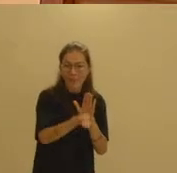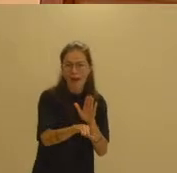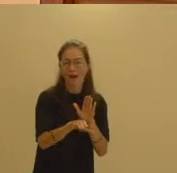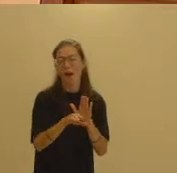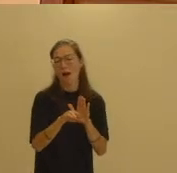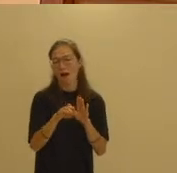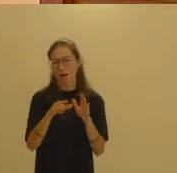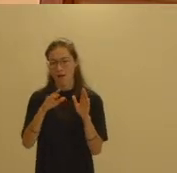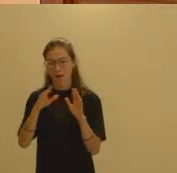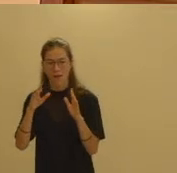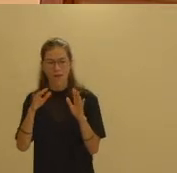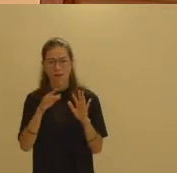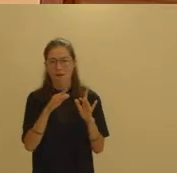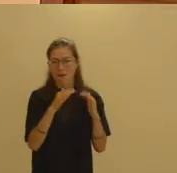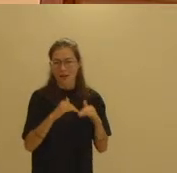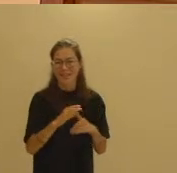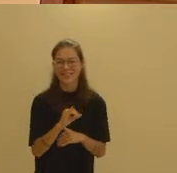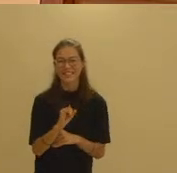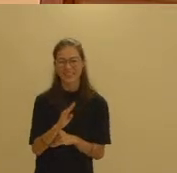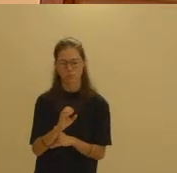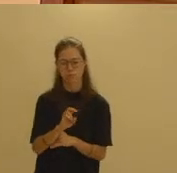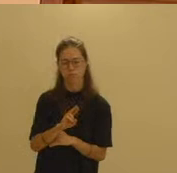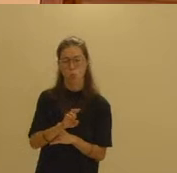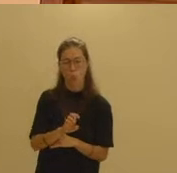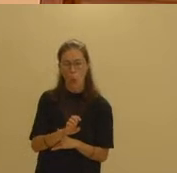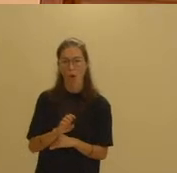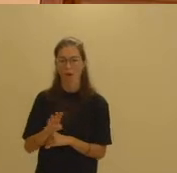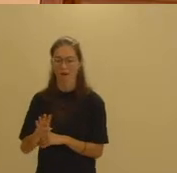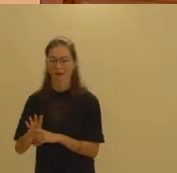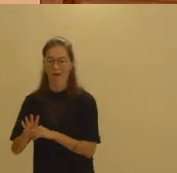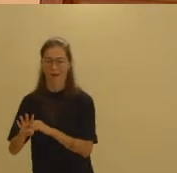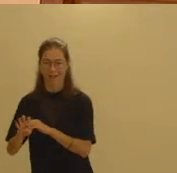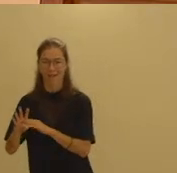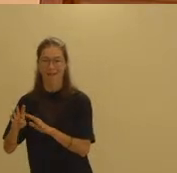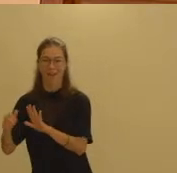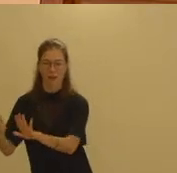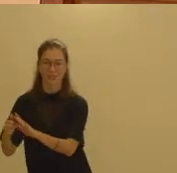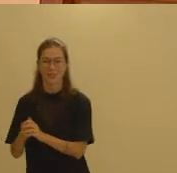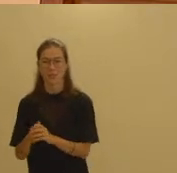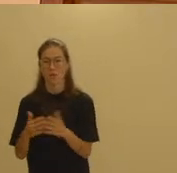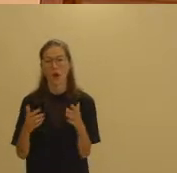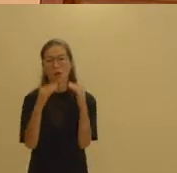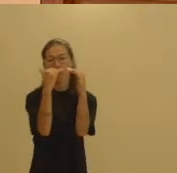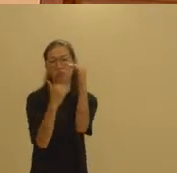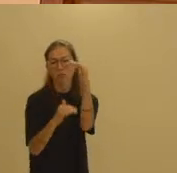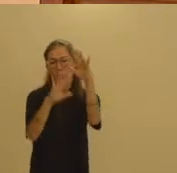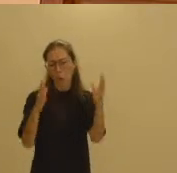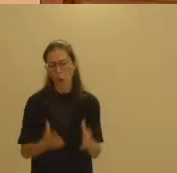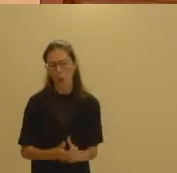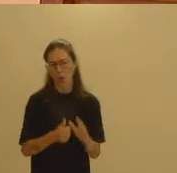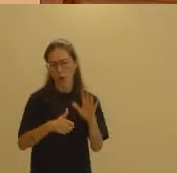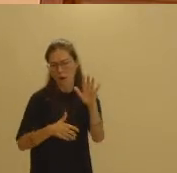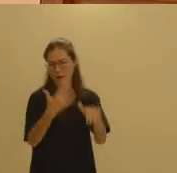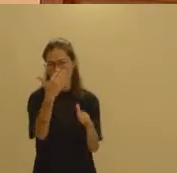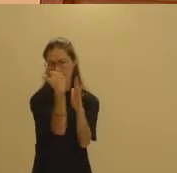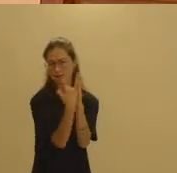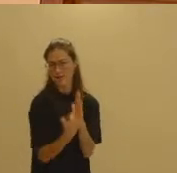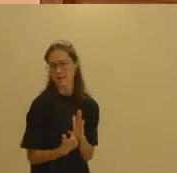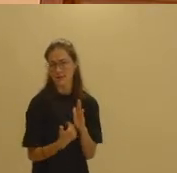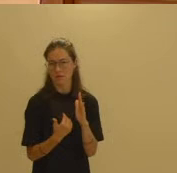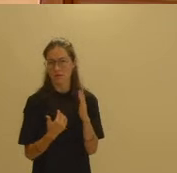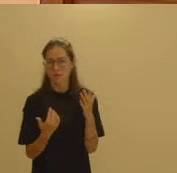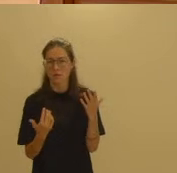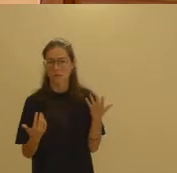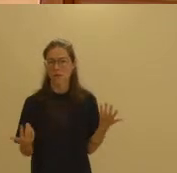46. Voilà pour les premiers donc, de cette quinzaine, je n'ai pas compté, de communes qui se